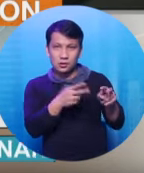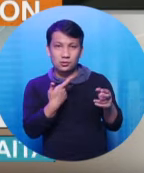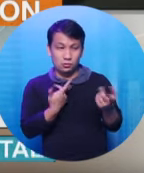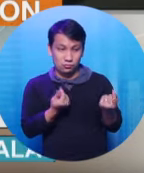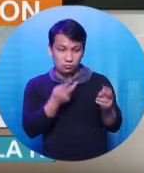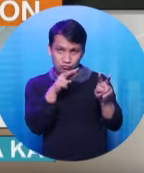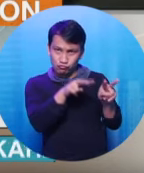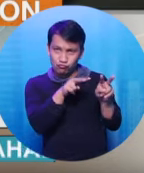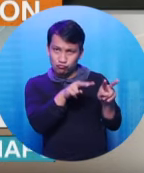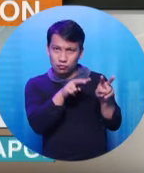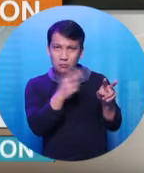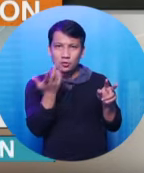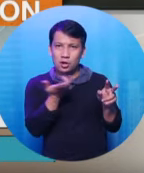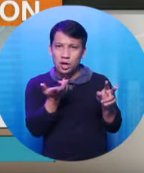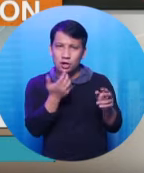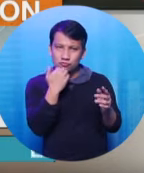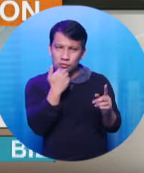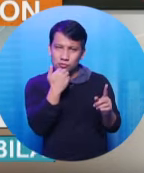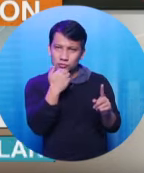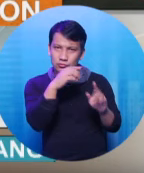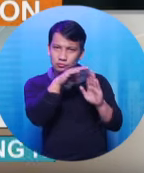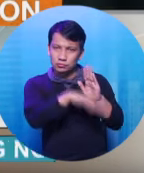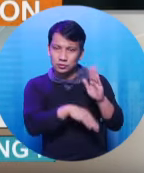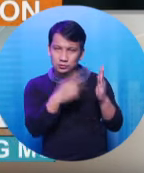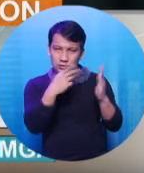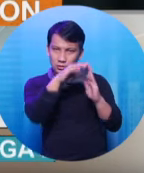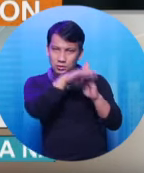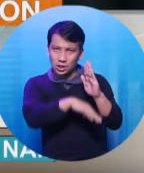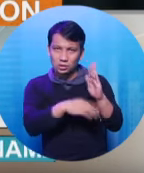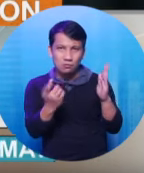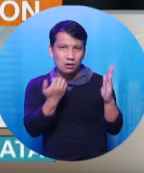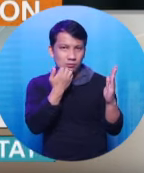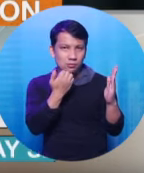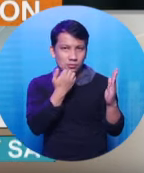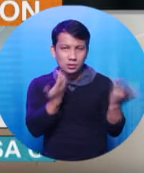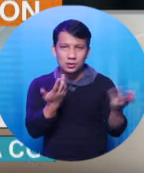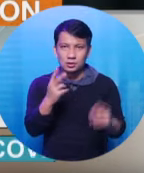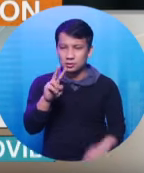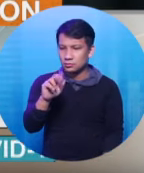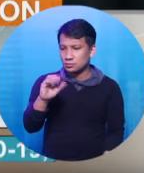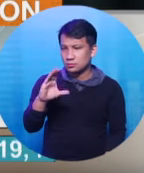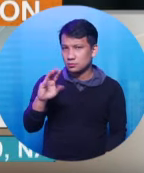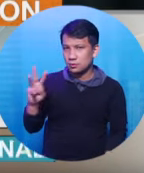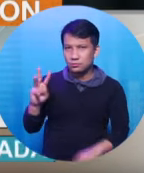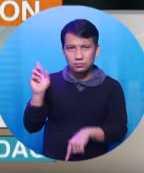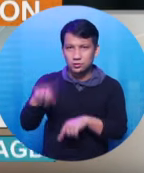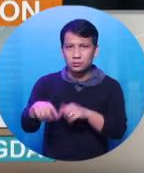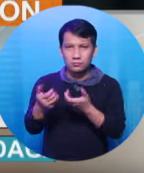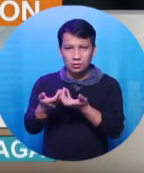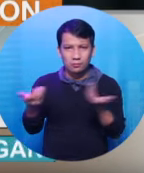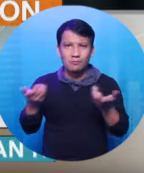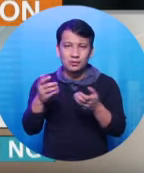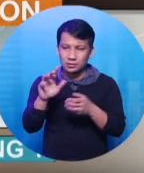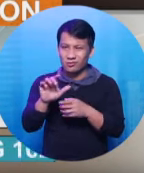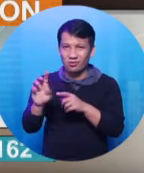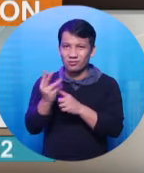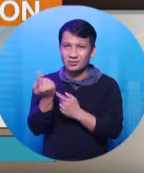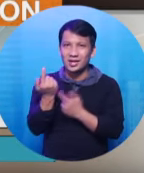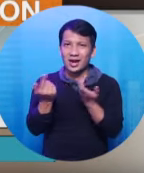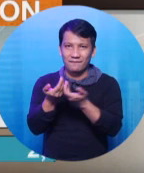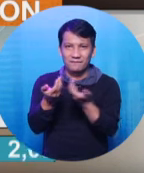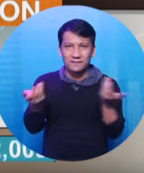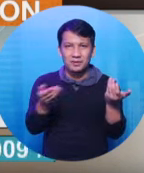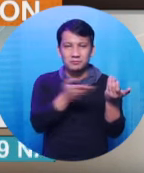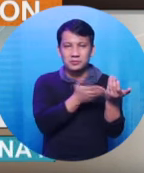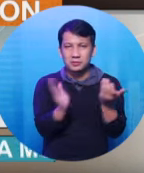at tingnan din natin yung mga violation ng iba, hindi lang sa bounty, sa violence of women and children. On the part sa immigration, tingnan